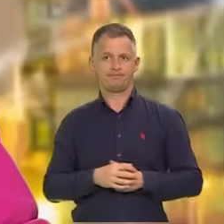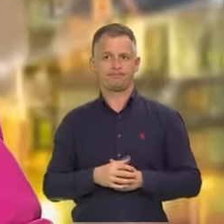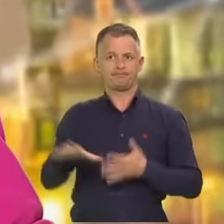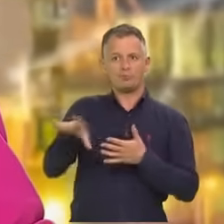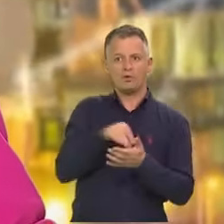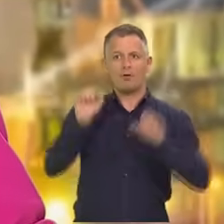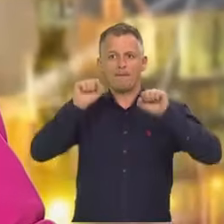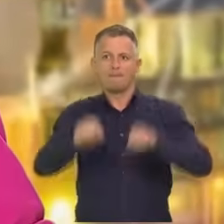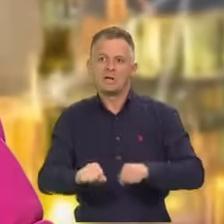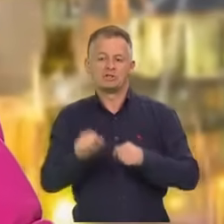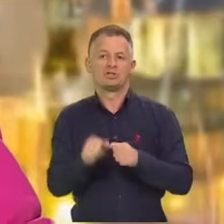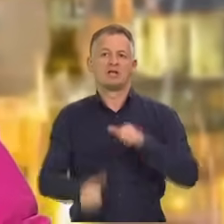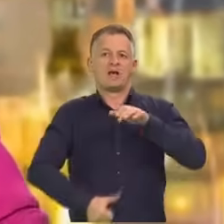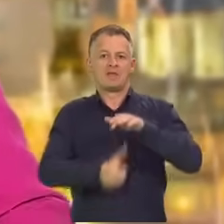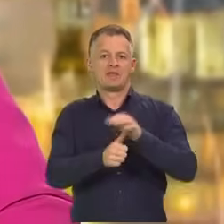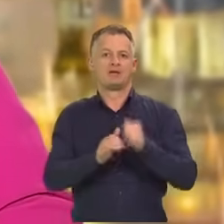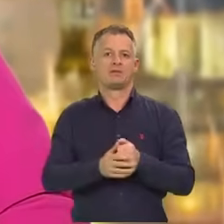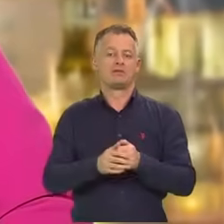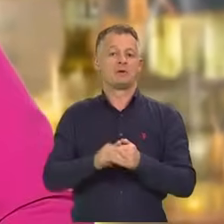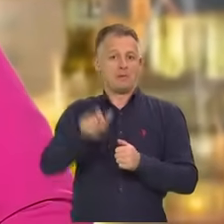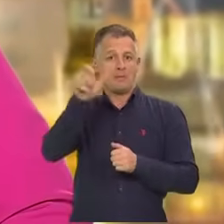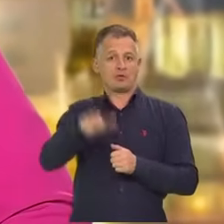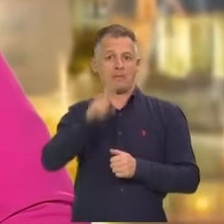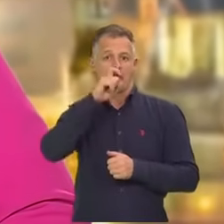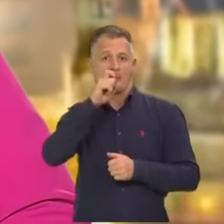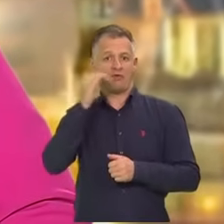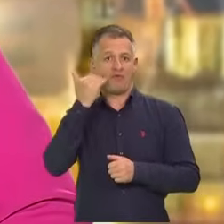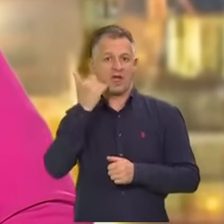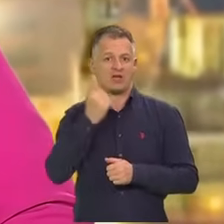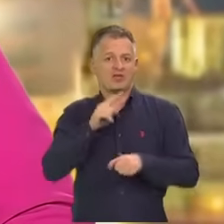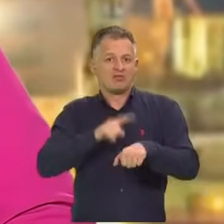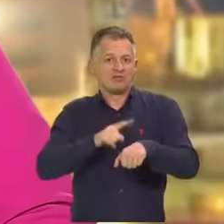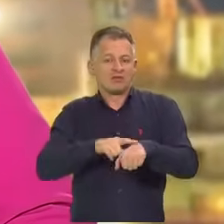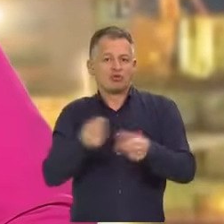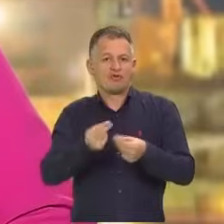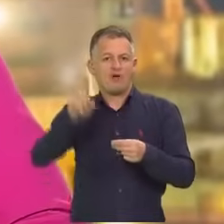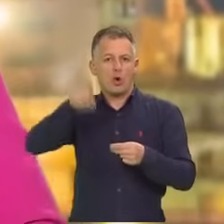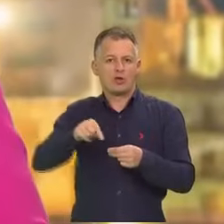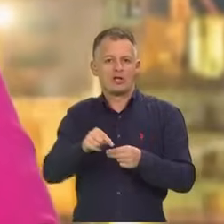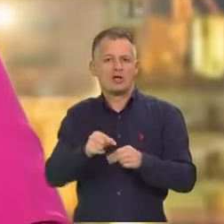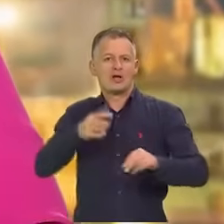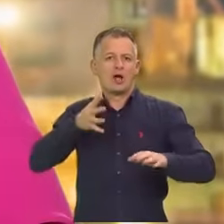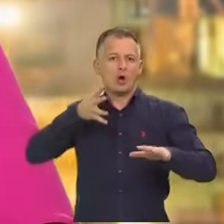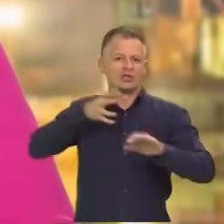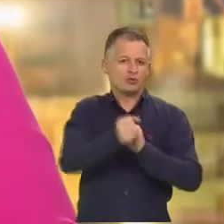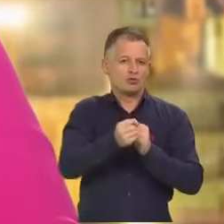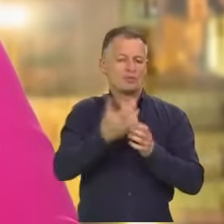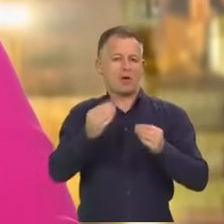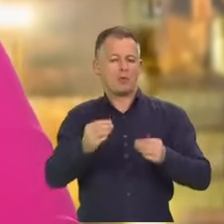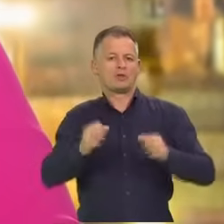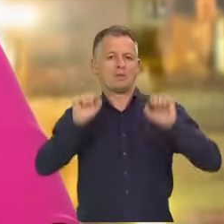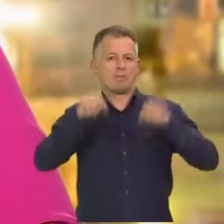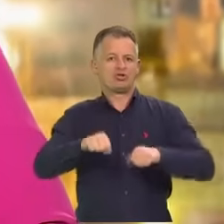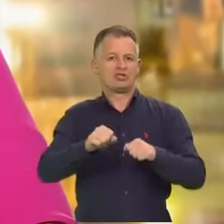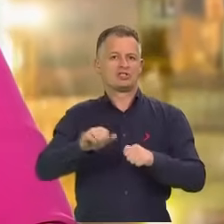Jafuri din bănci pe bandă rulantă în capitală. Protagoniștii sunt un bărbat și o femeie care timp de câteva luni au dat mai multe spargeri la instituții de credit din sectoarele